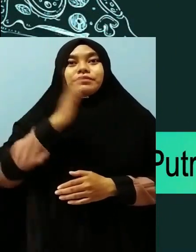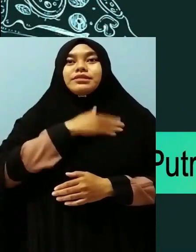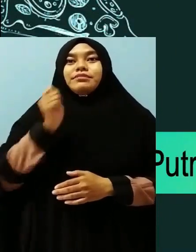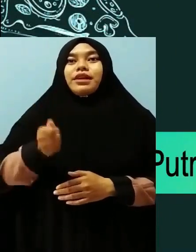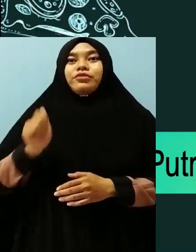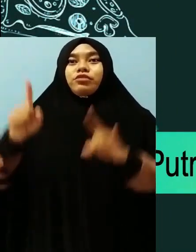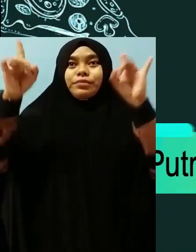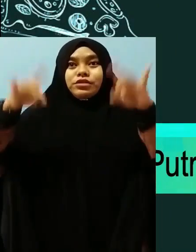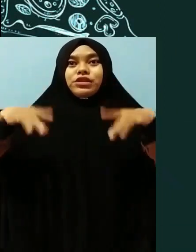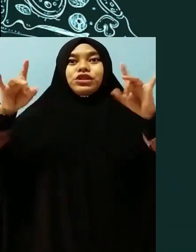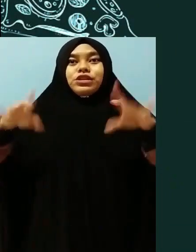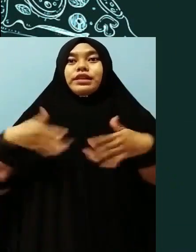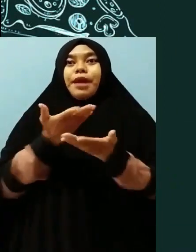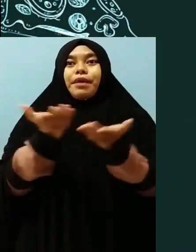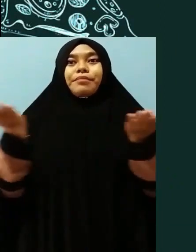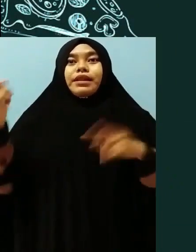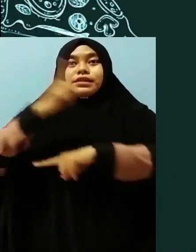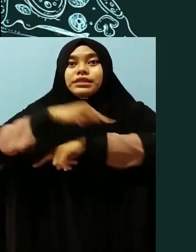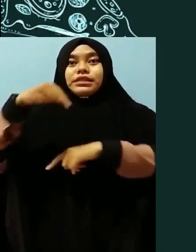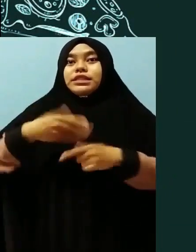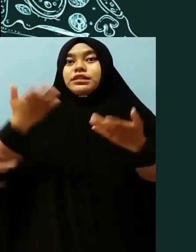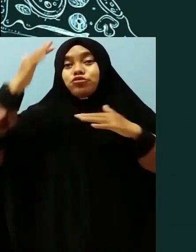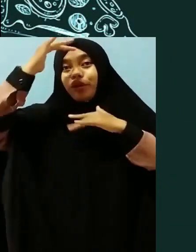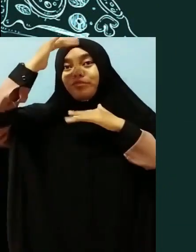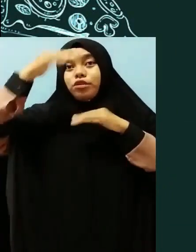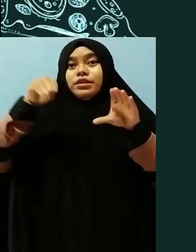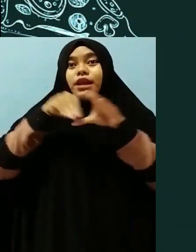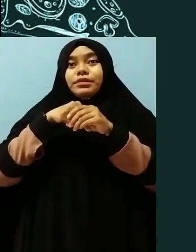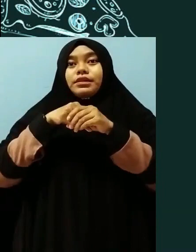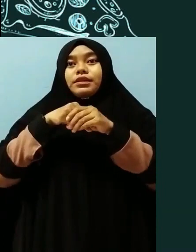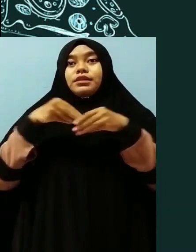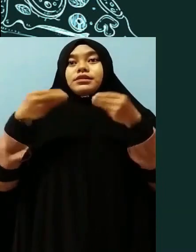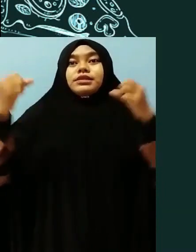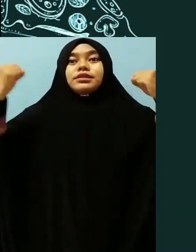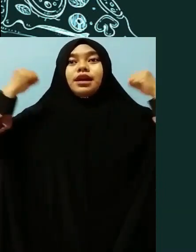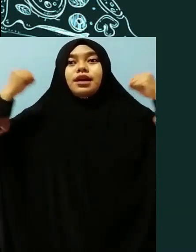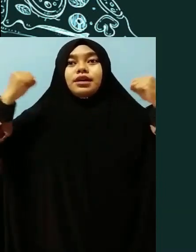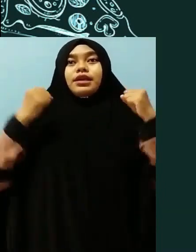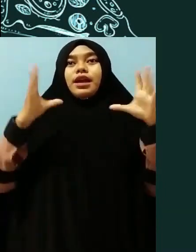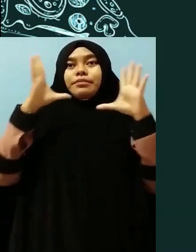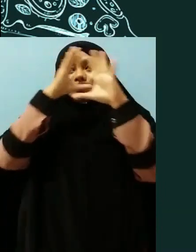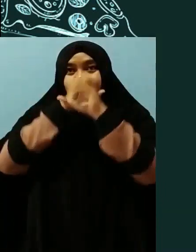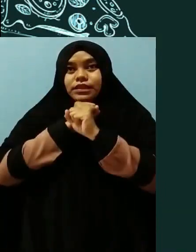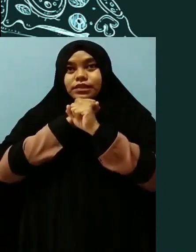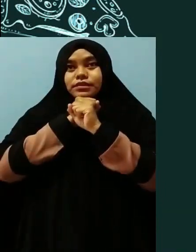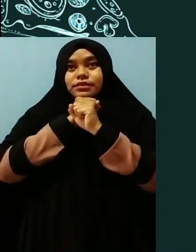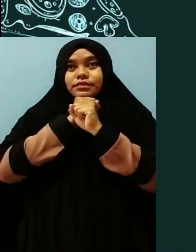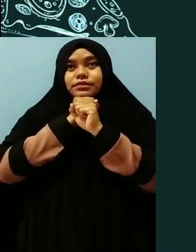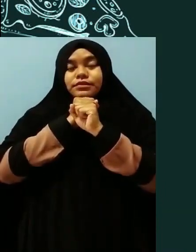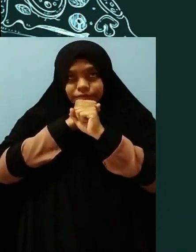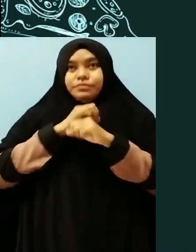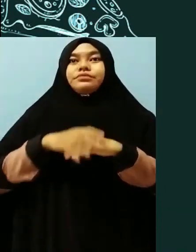Assalamualaikum warahmatullahi wabarakatuh. Apa kabar hari ini? Semoga kalian dalam keadaan sehat walafiat